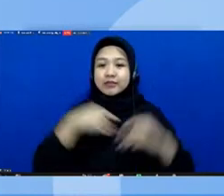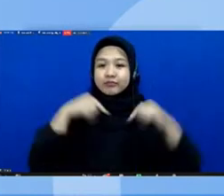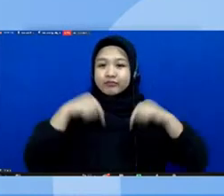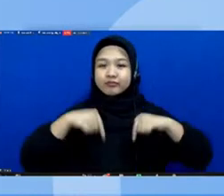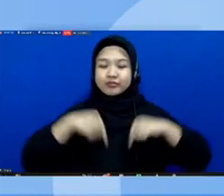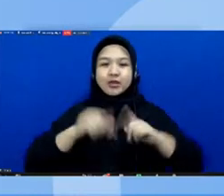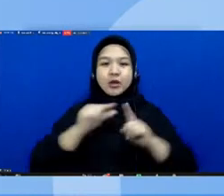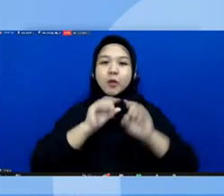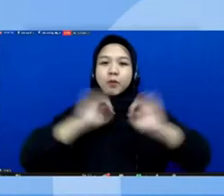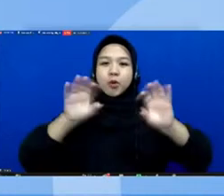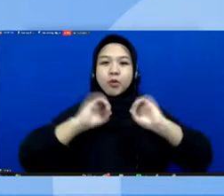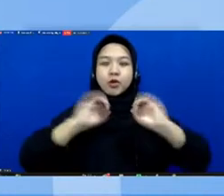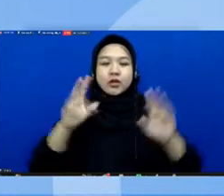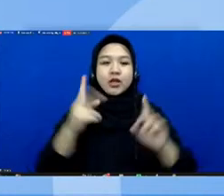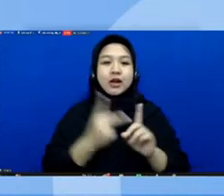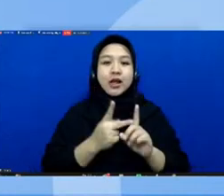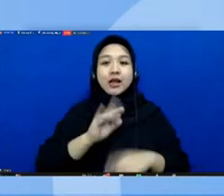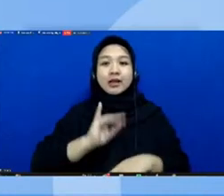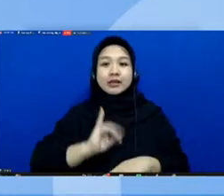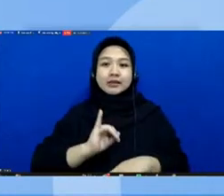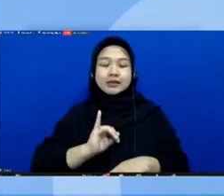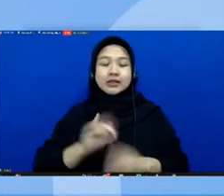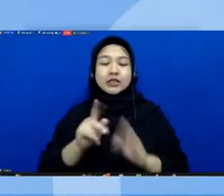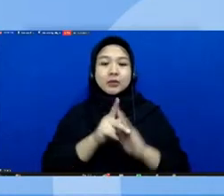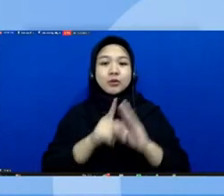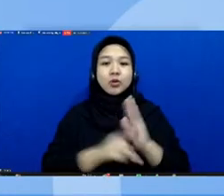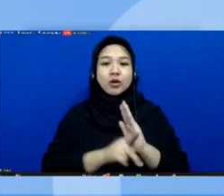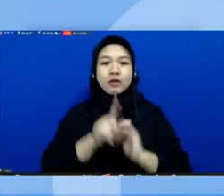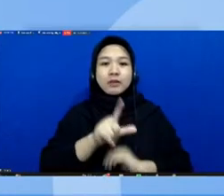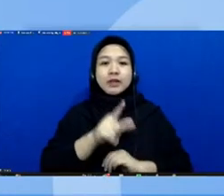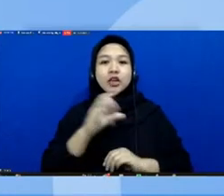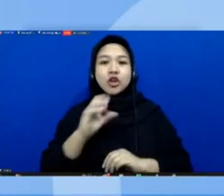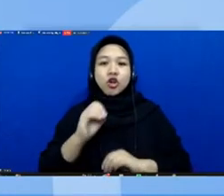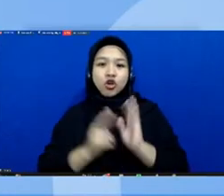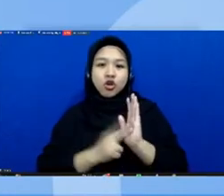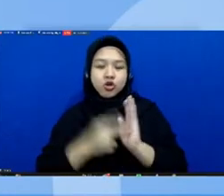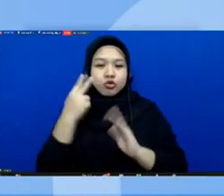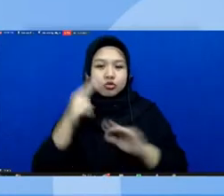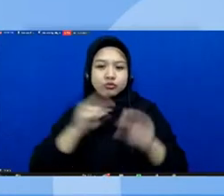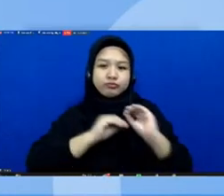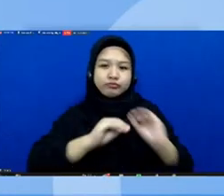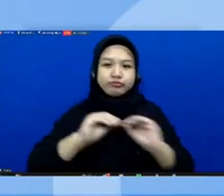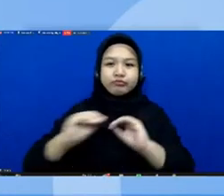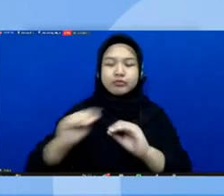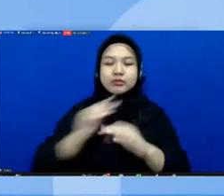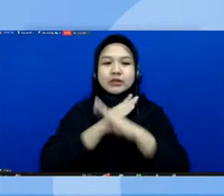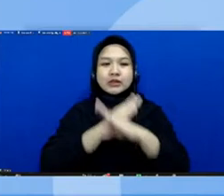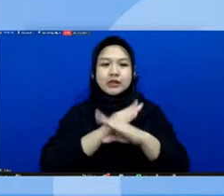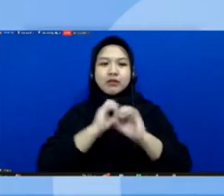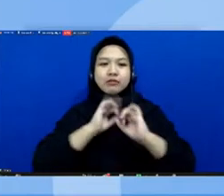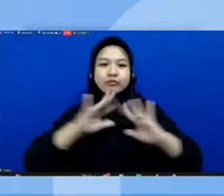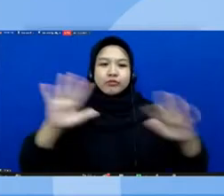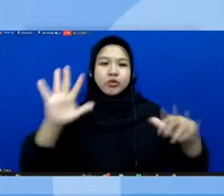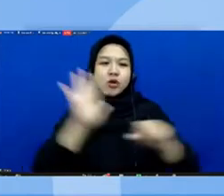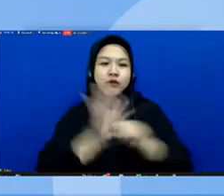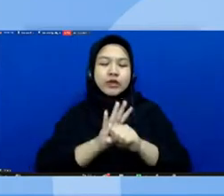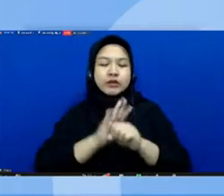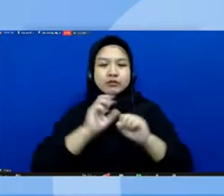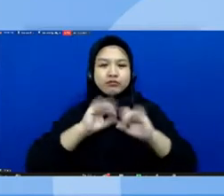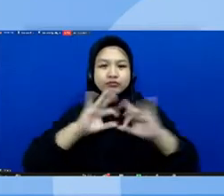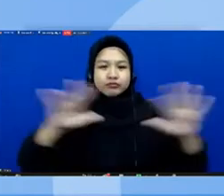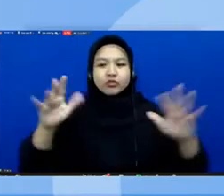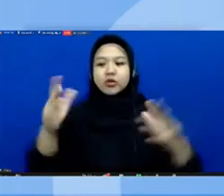promotor Human Initiative pada program Lean On untuk mengedukasi pencegahan penyebaran COVID-19 bagi